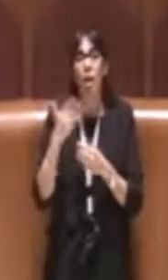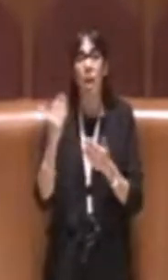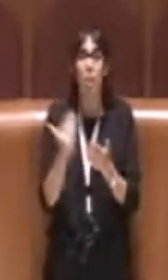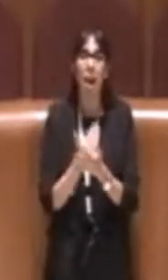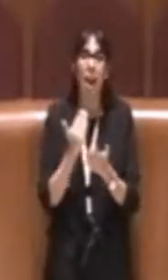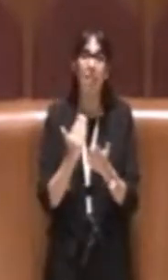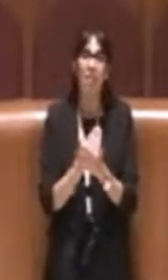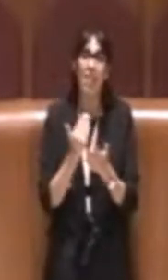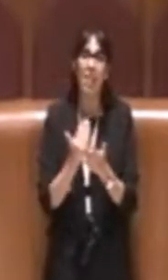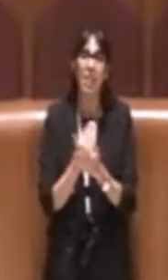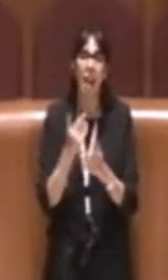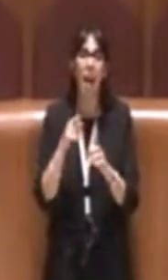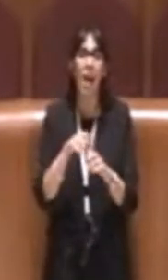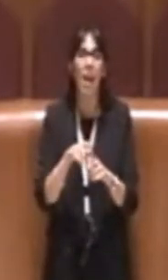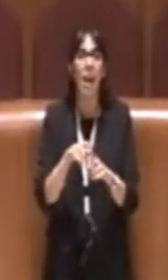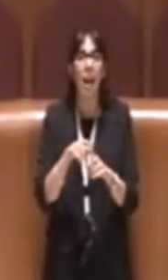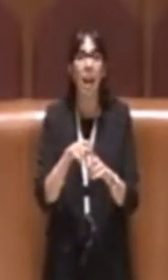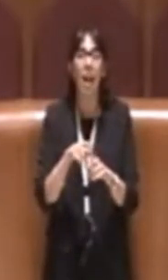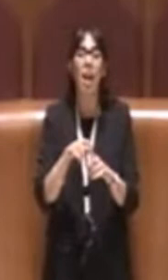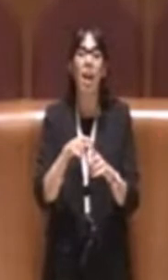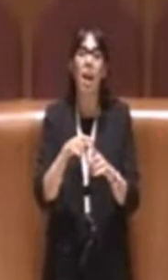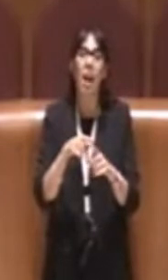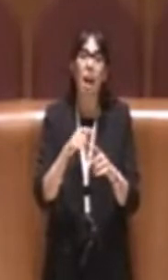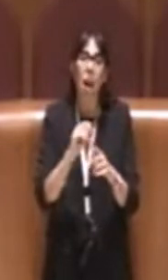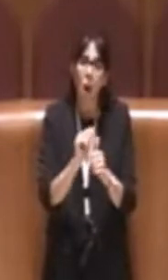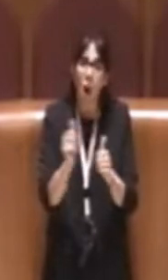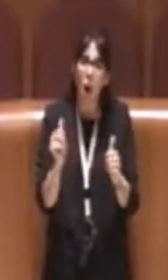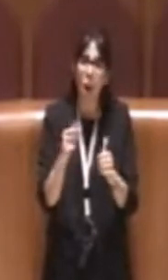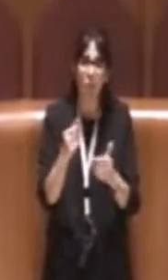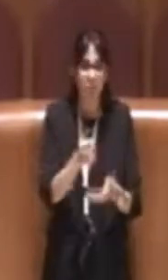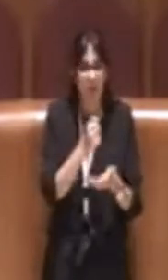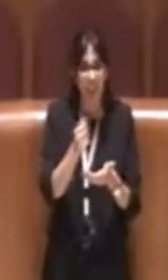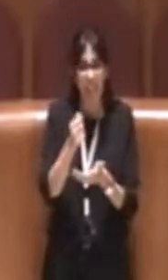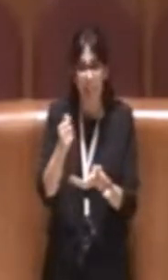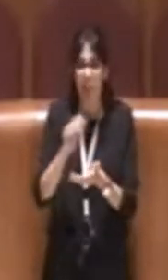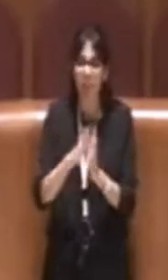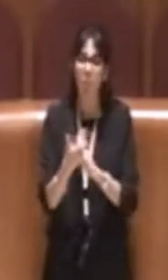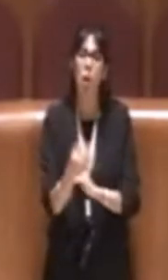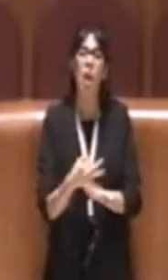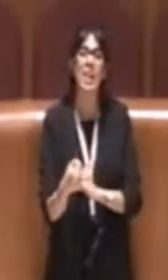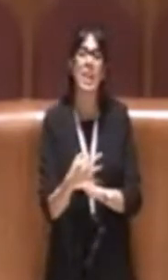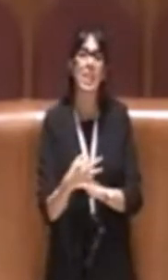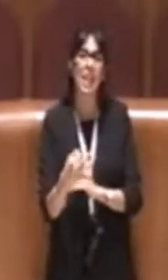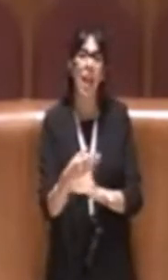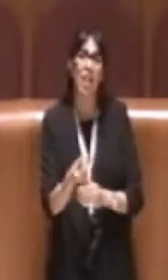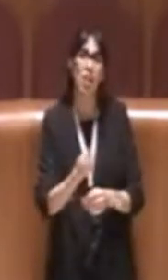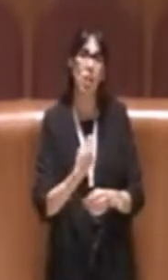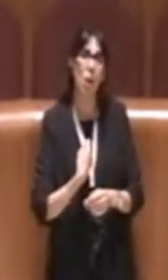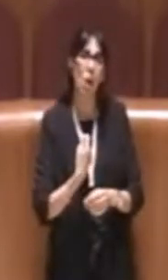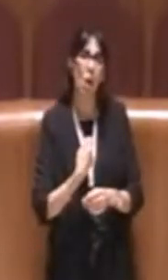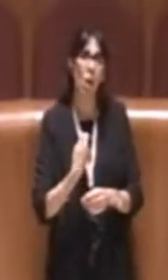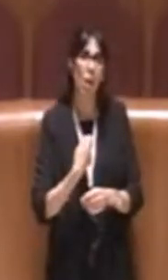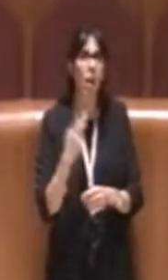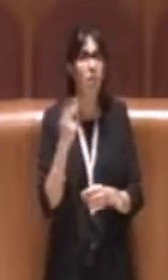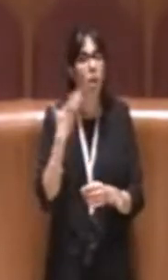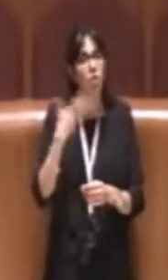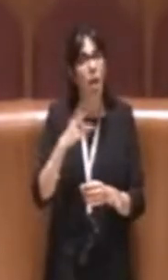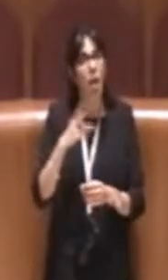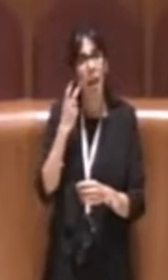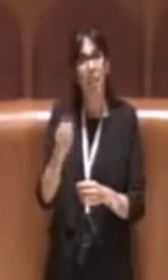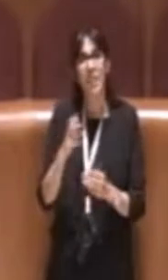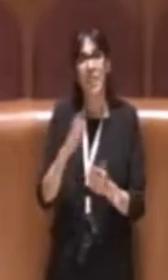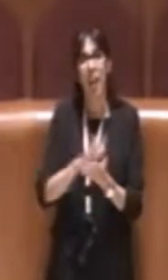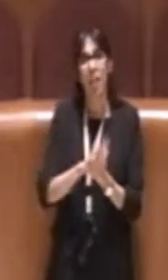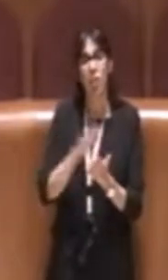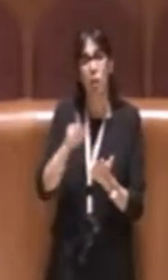la monetizzazione dei relativi oneri, che sarebbe comunque prevista dall'atto d'obbligo. Quindi noi vogliamo scongiurare che